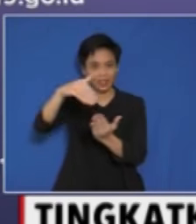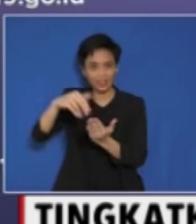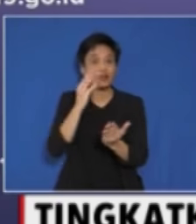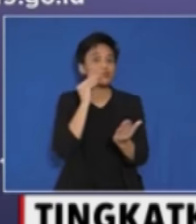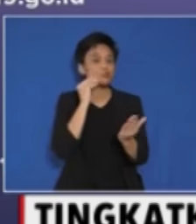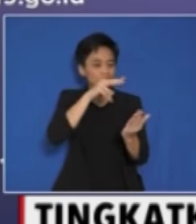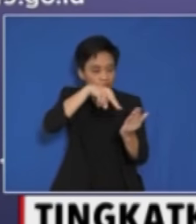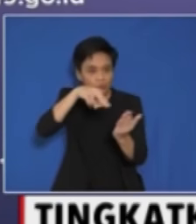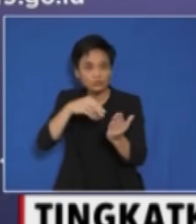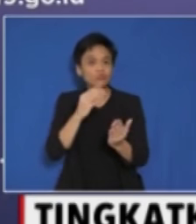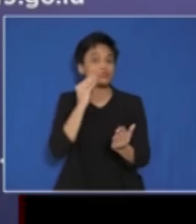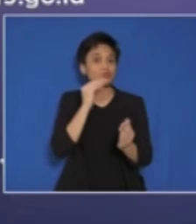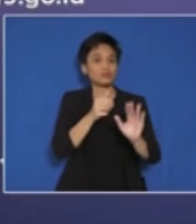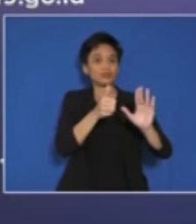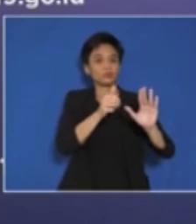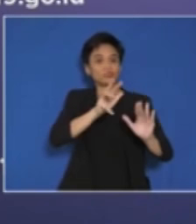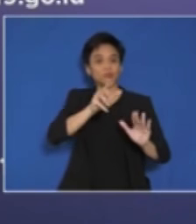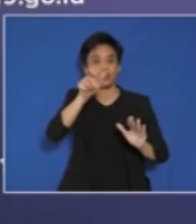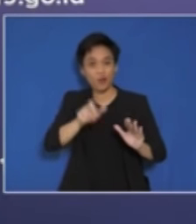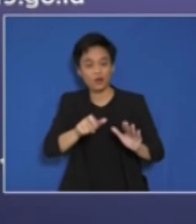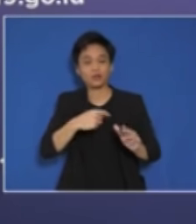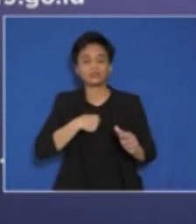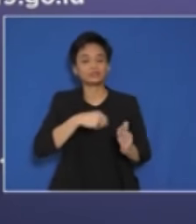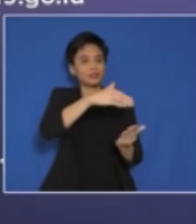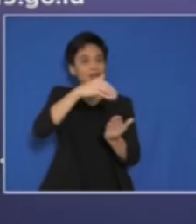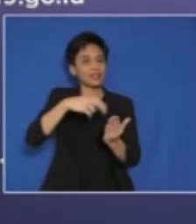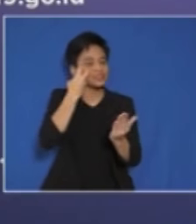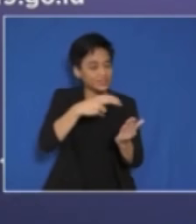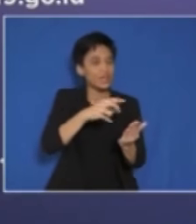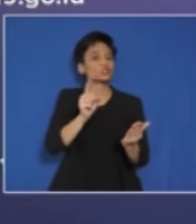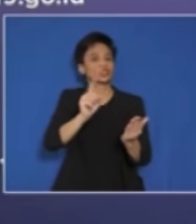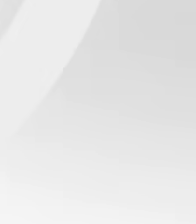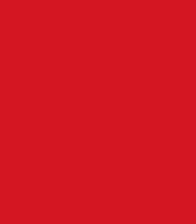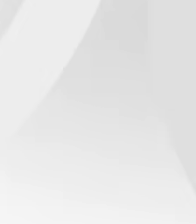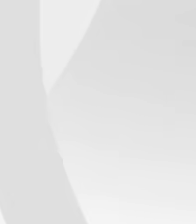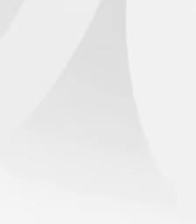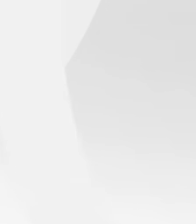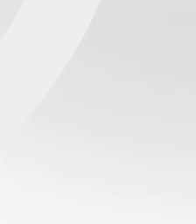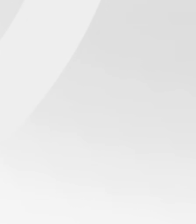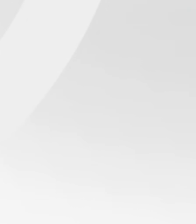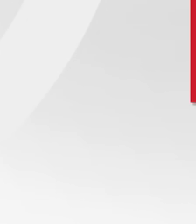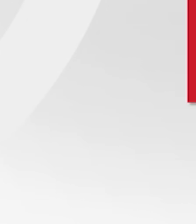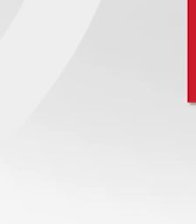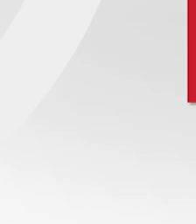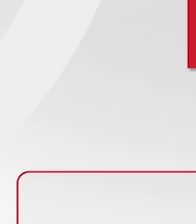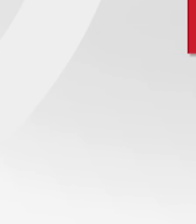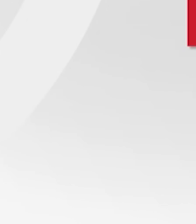usia pada 69 orang yang datanya masih akan kami verifikasi ke rumah sakit yang mengisahkan